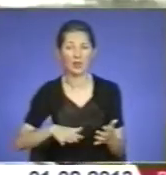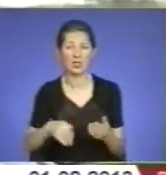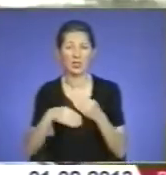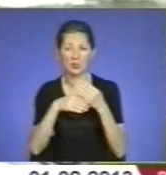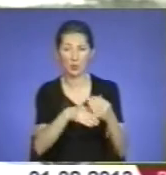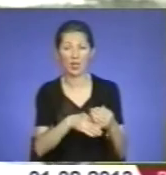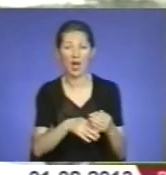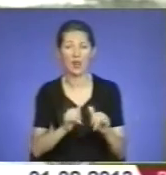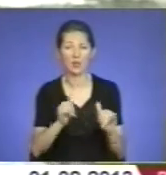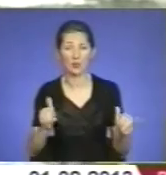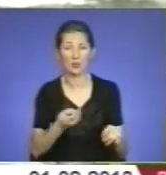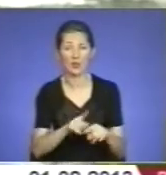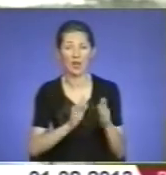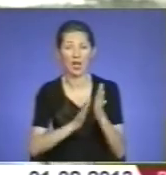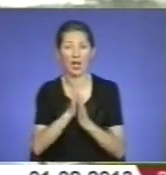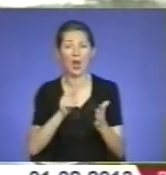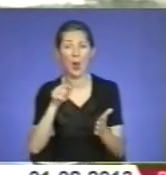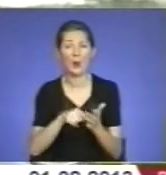біомаси, потрапляння у воду